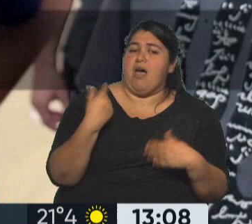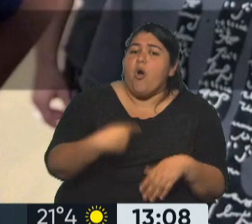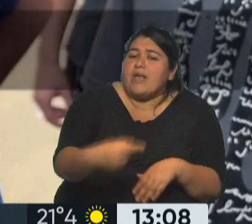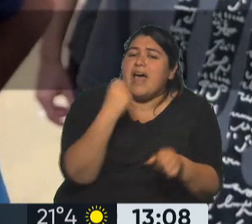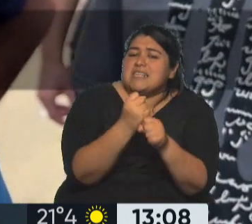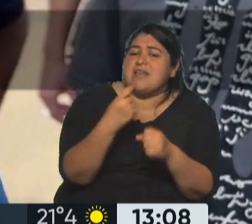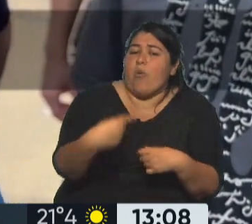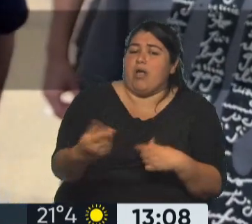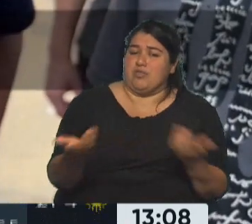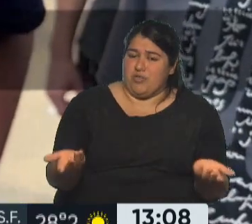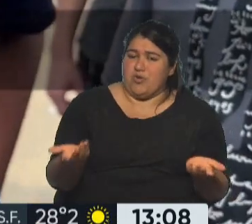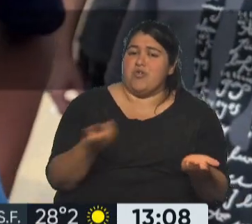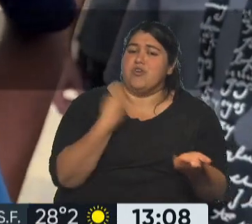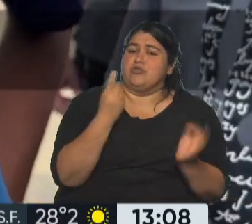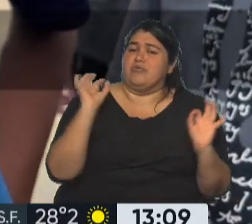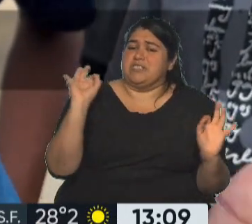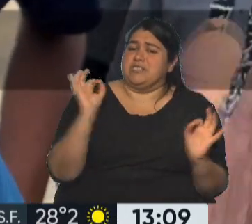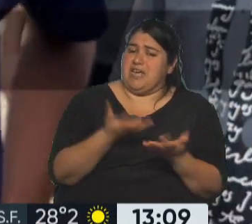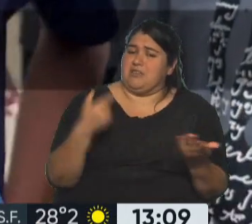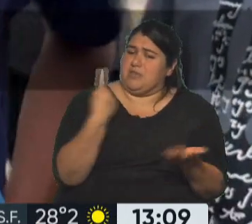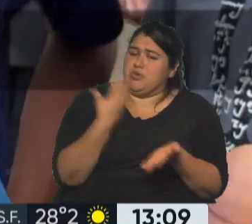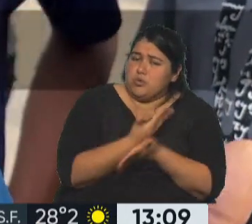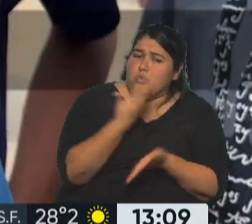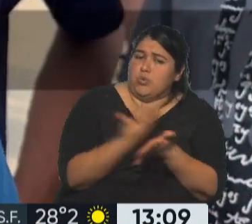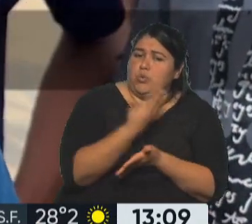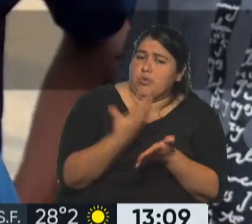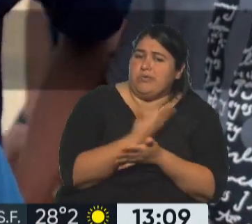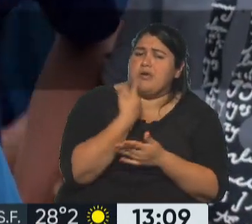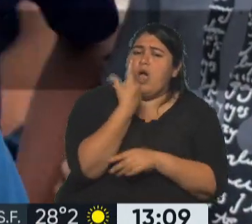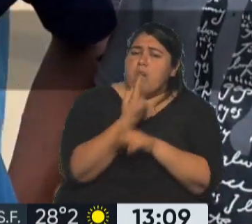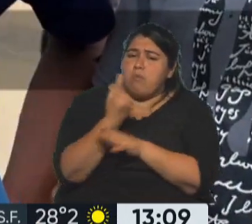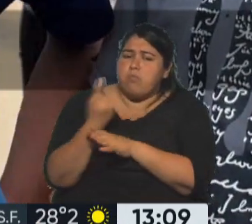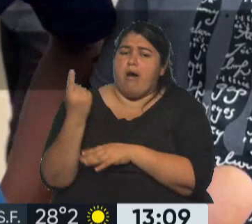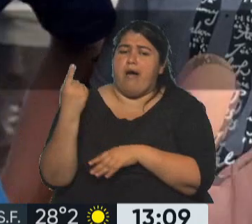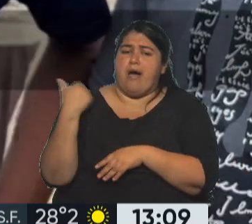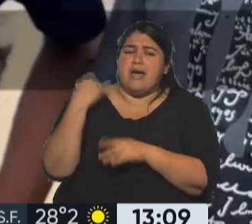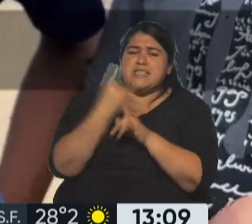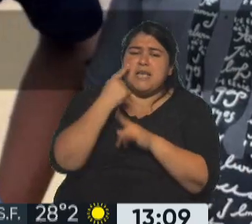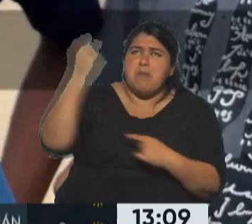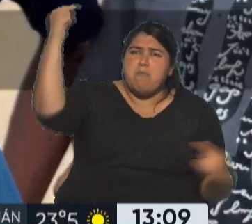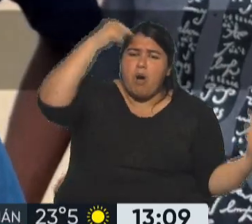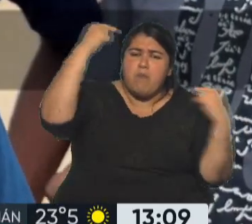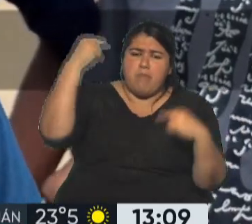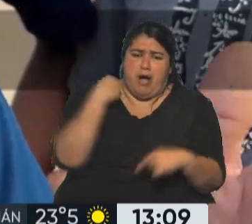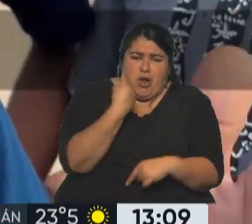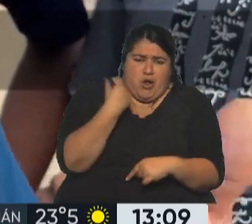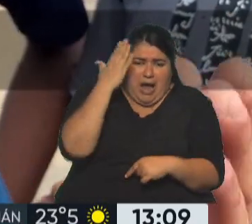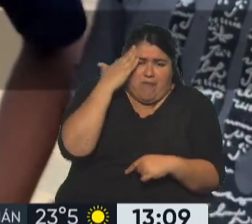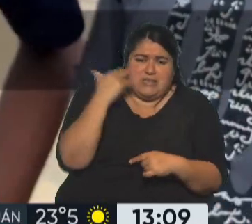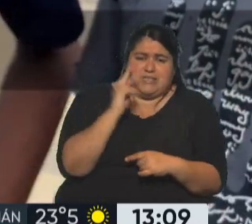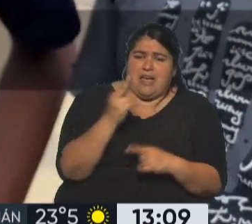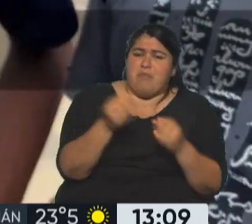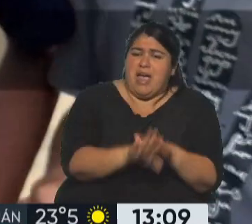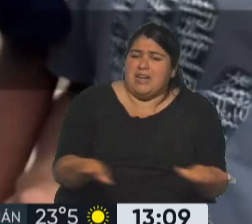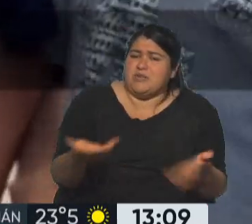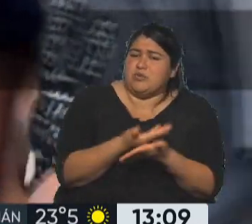هنا وبكفي تحملنا اكثر من هيك ادب فوقينا اولادنا بقوم مسخين من الدب والخبط والحرب لغم هيك برضك